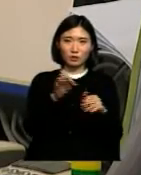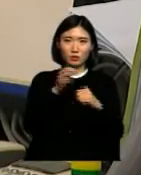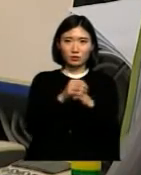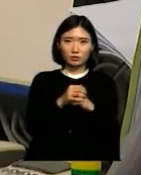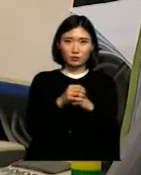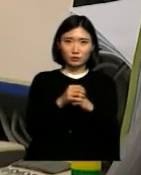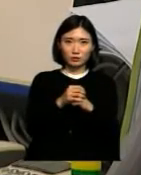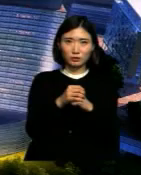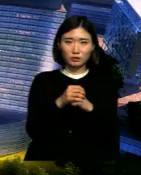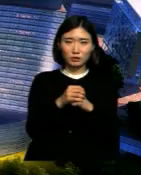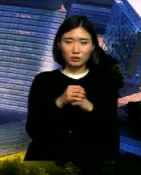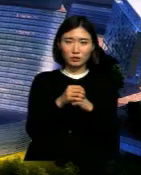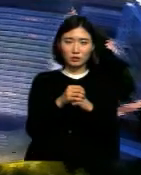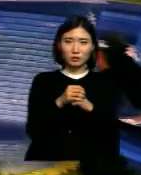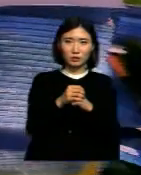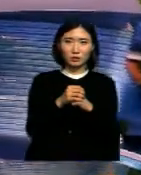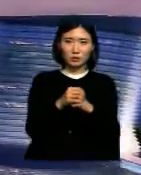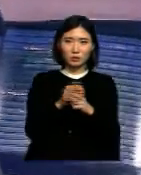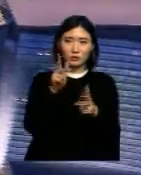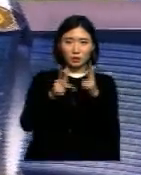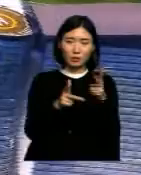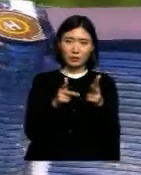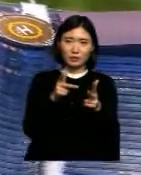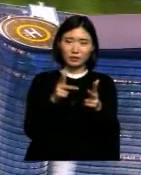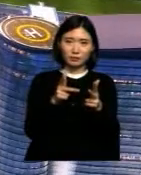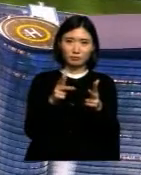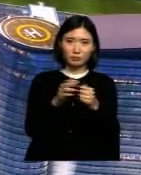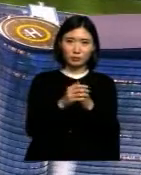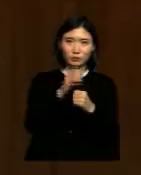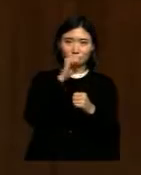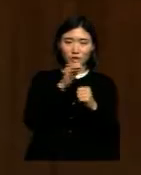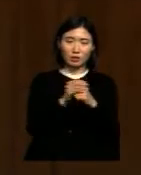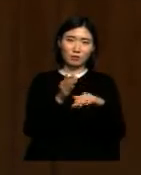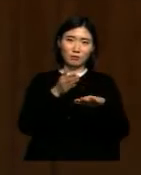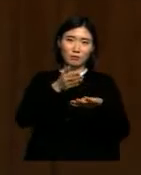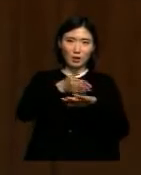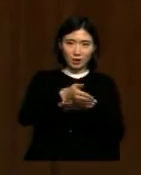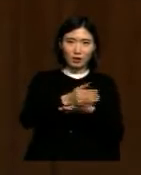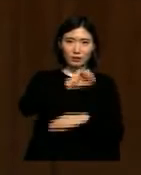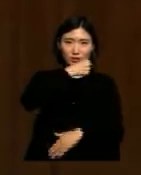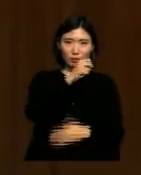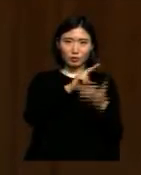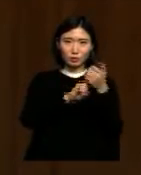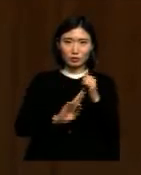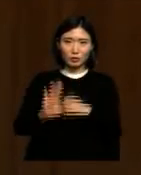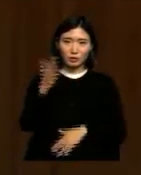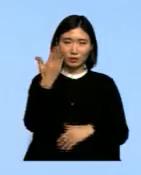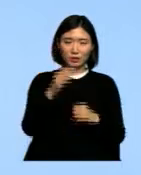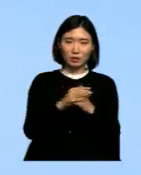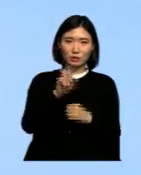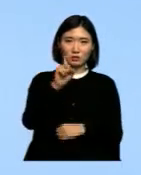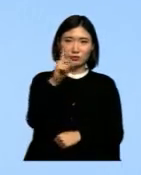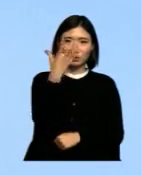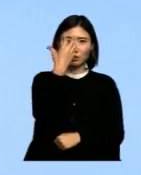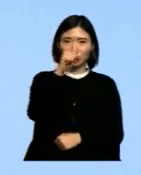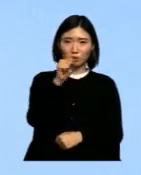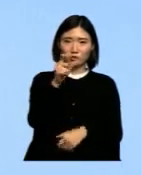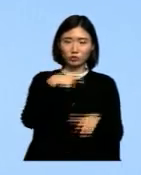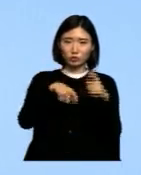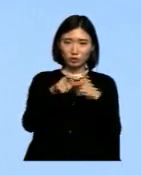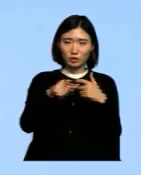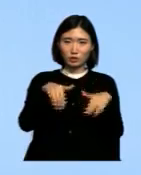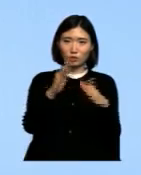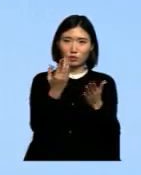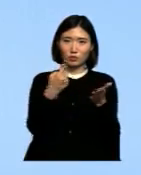설립했지만 사업이 지지부진하면서 지난해 자본 잠식에 빠졌습니다. 구리시는 11억 원을 추가로 출자하기